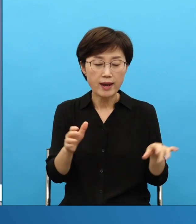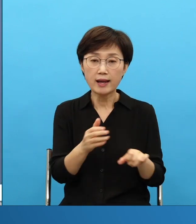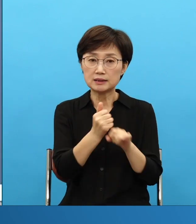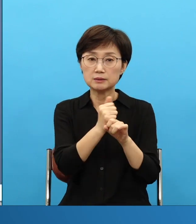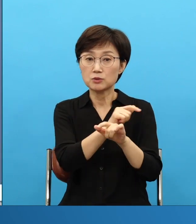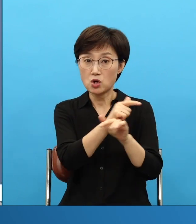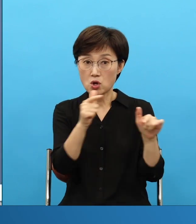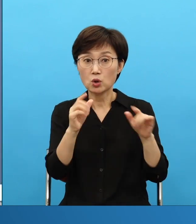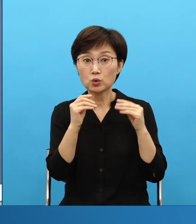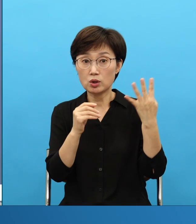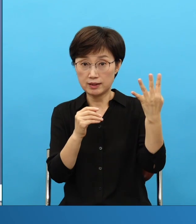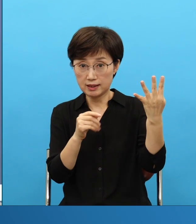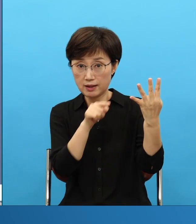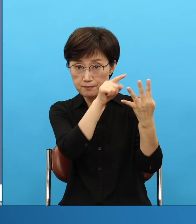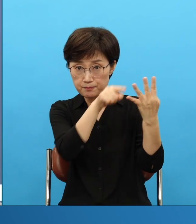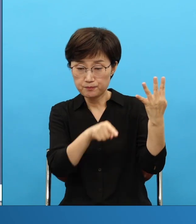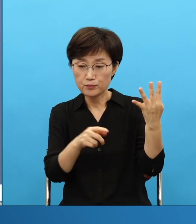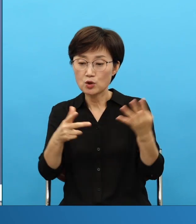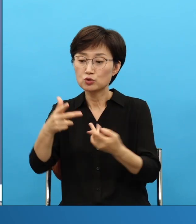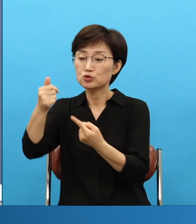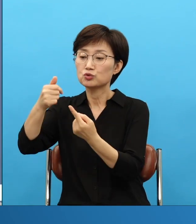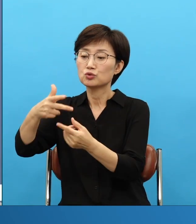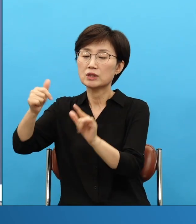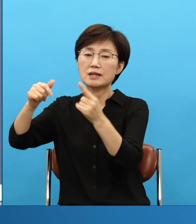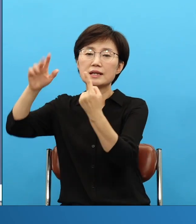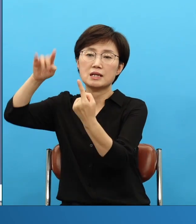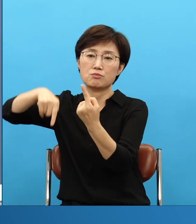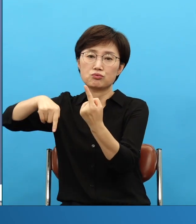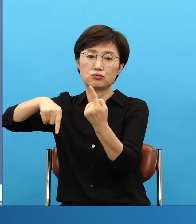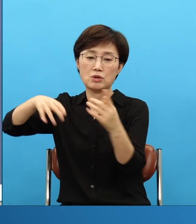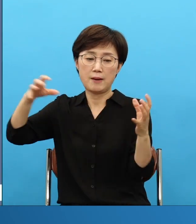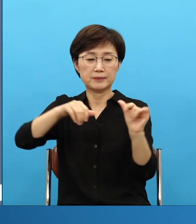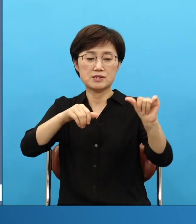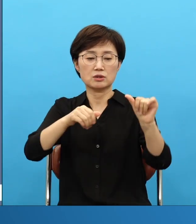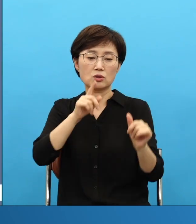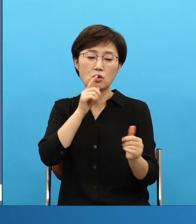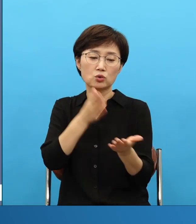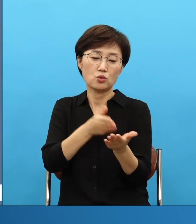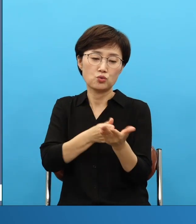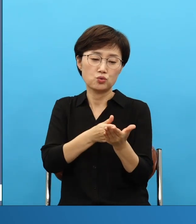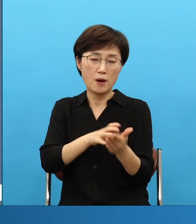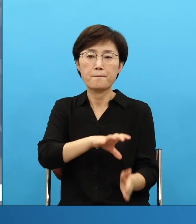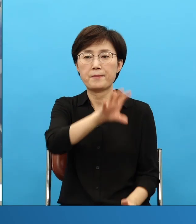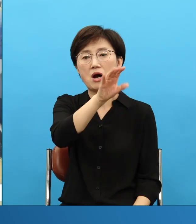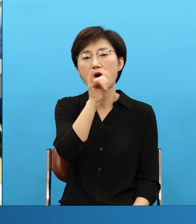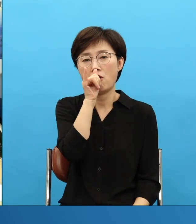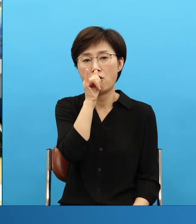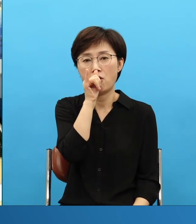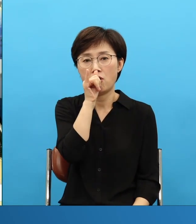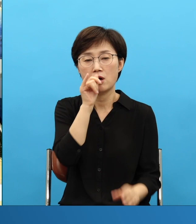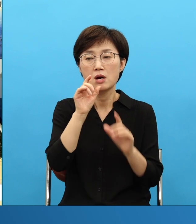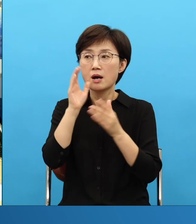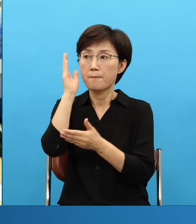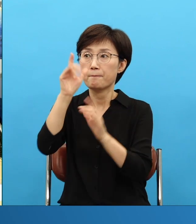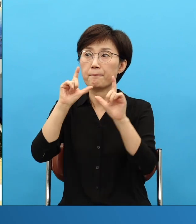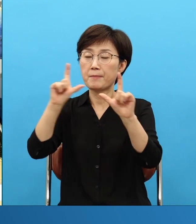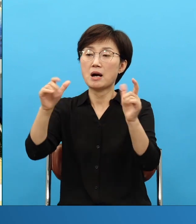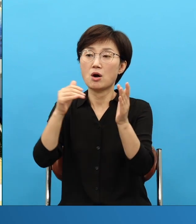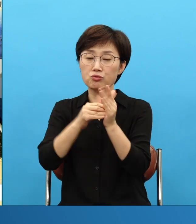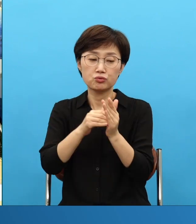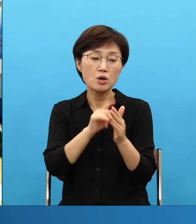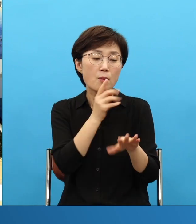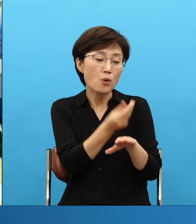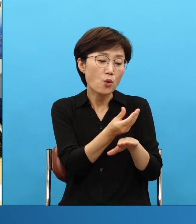제자들 등 토요 핵심 4개 메시지와 주일 일부 메시지가 통역되며 각 메시지가 선포된 후에 현지에서